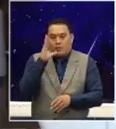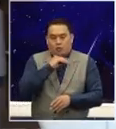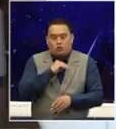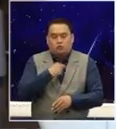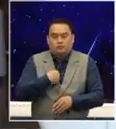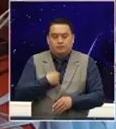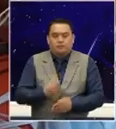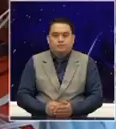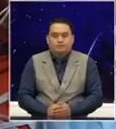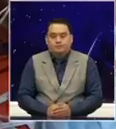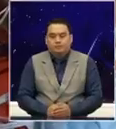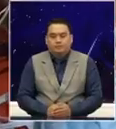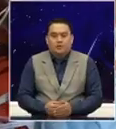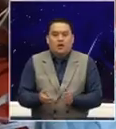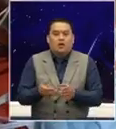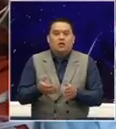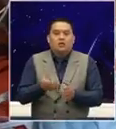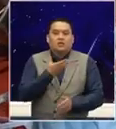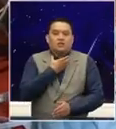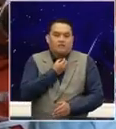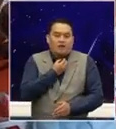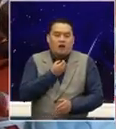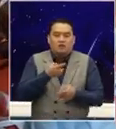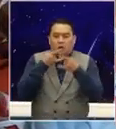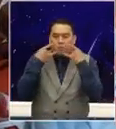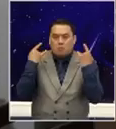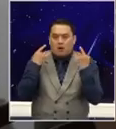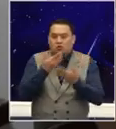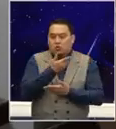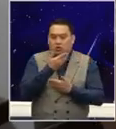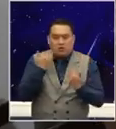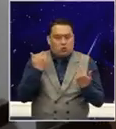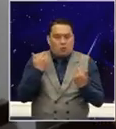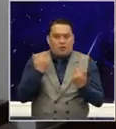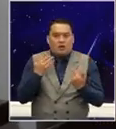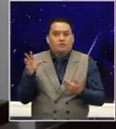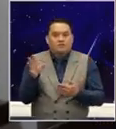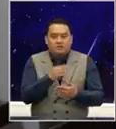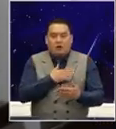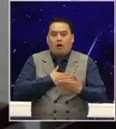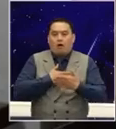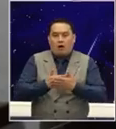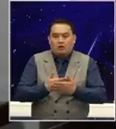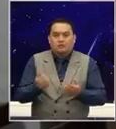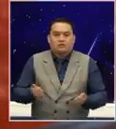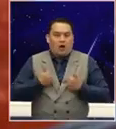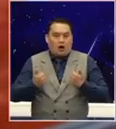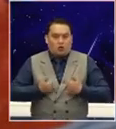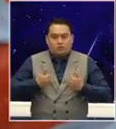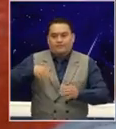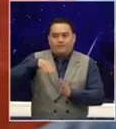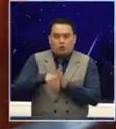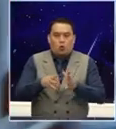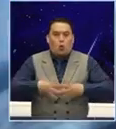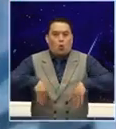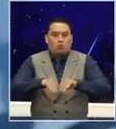будет, поможем. Дефицита в средствах индивидуальной защиты Алакольский район не испытывает, поскольку сельчане тоже как один стараются внести свой вклад в